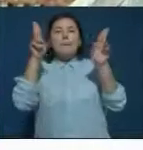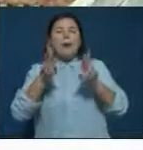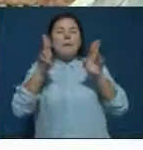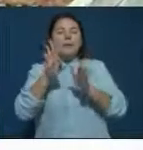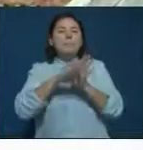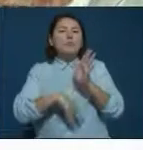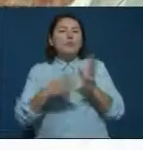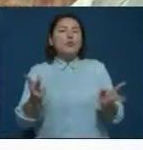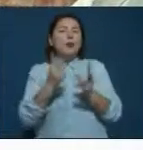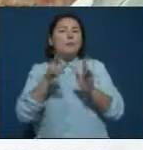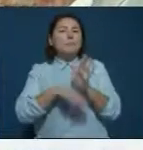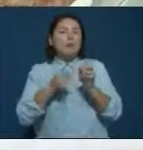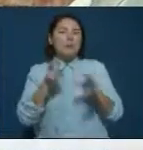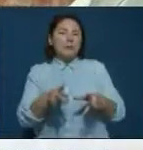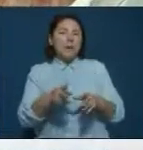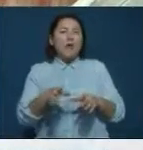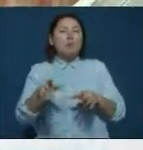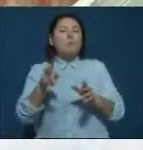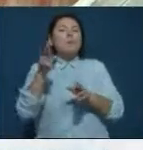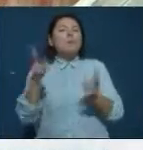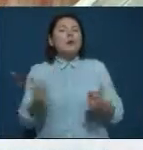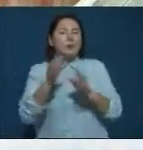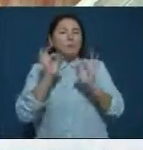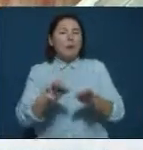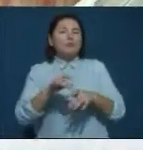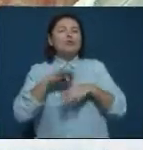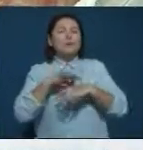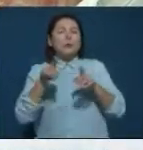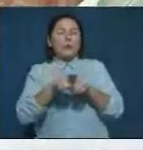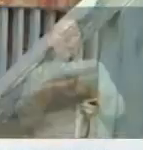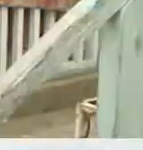то, что пожарные проводят такие мероприятия, считаем правильным и нужным для населения.